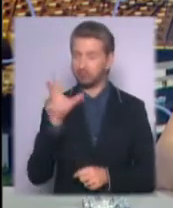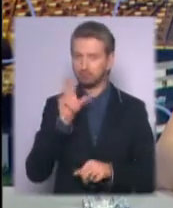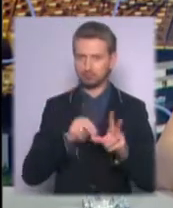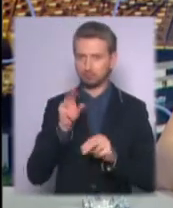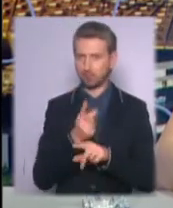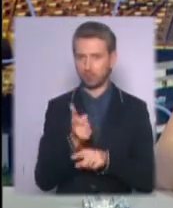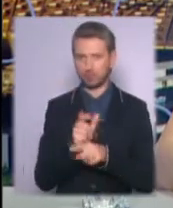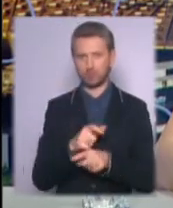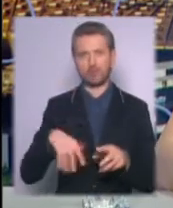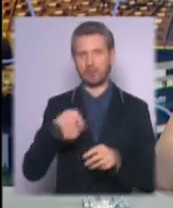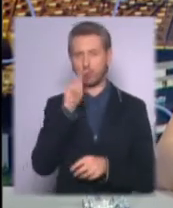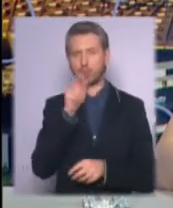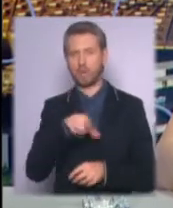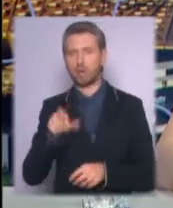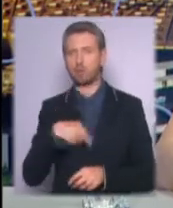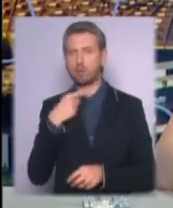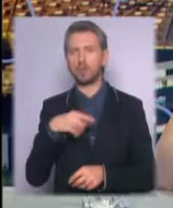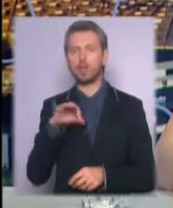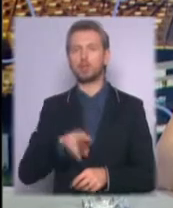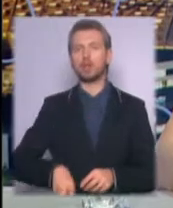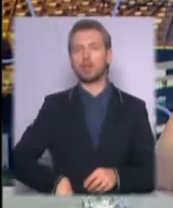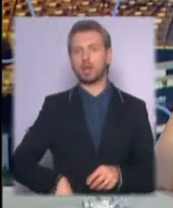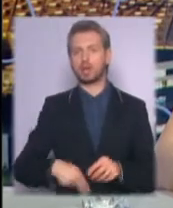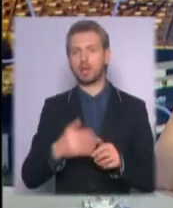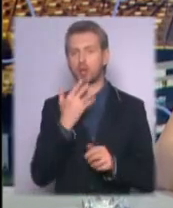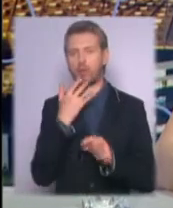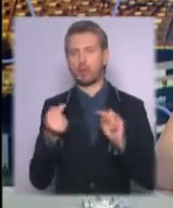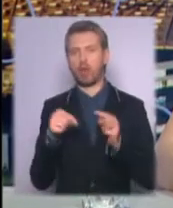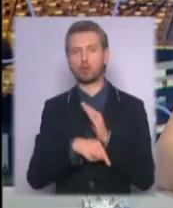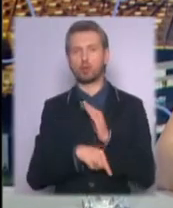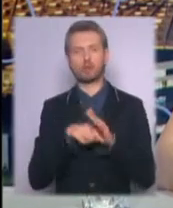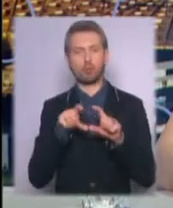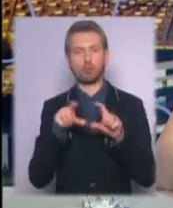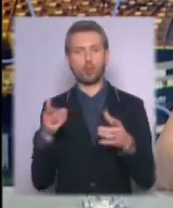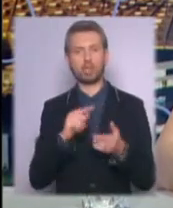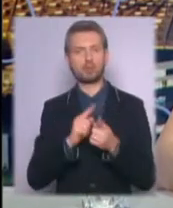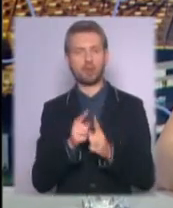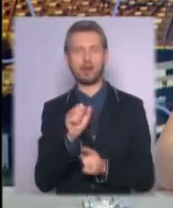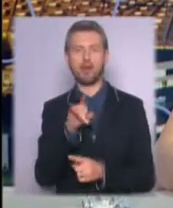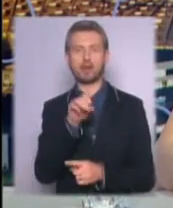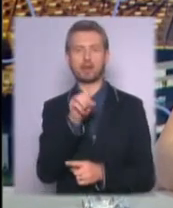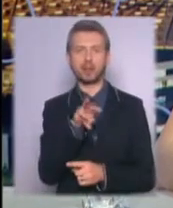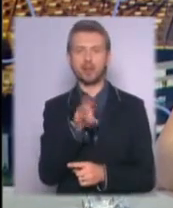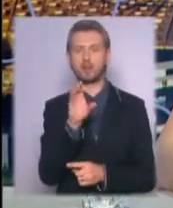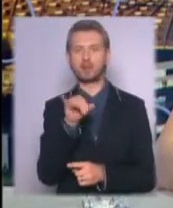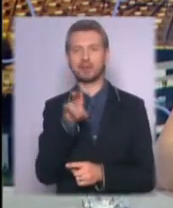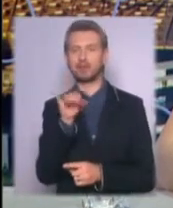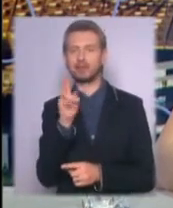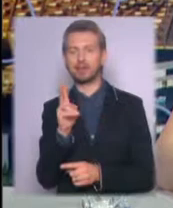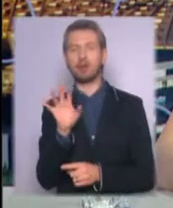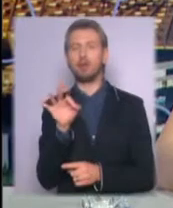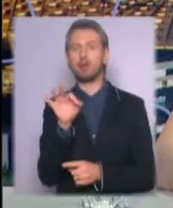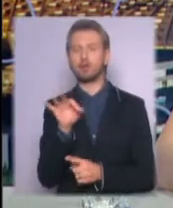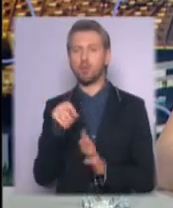надії практично всі українці. Мова йде про директора Національного антикорупційного бюро, яким став Артем Ситник. Про роль самого очільника, так